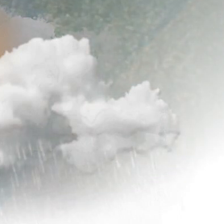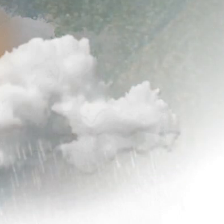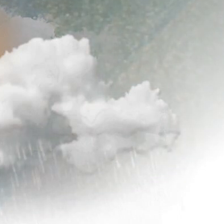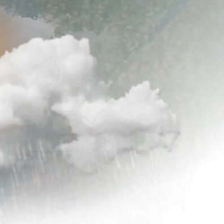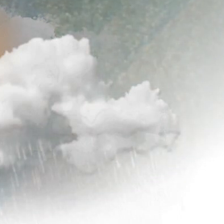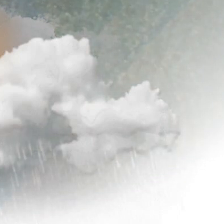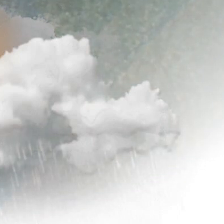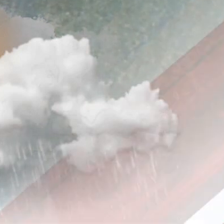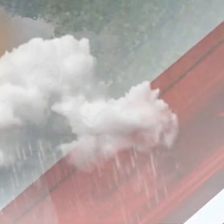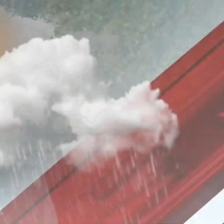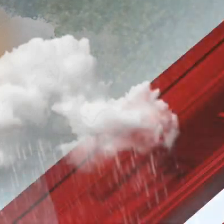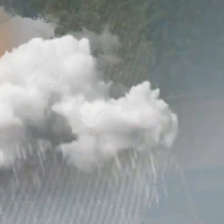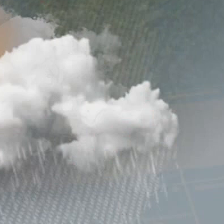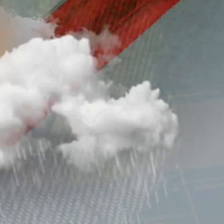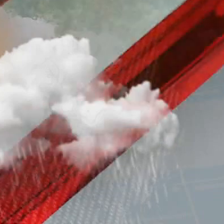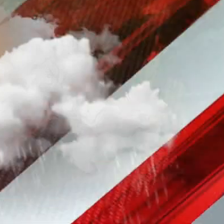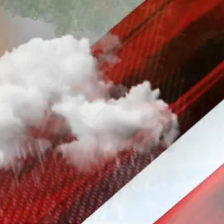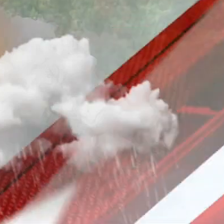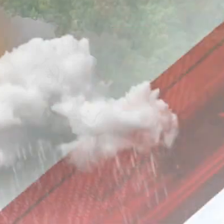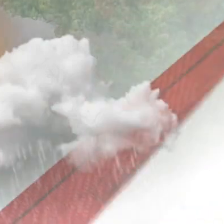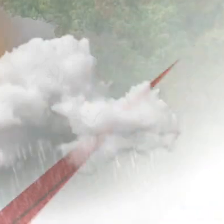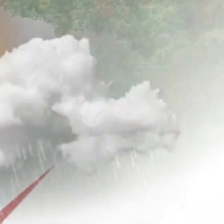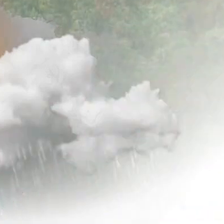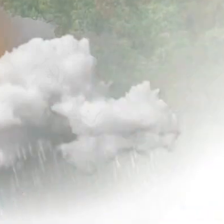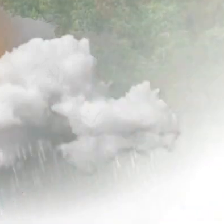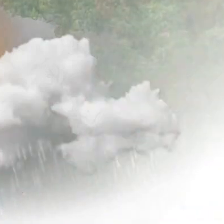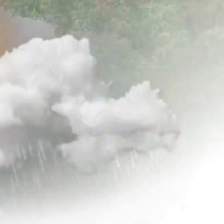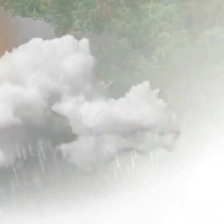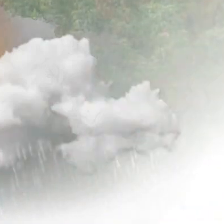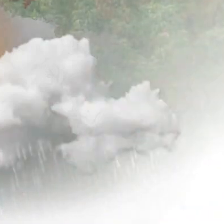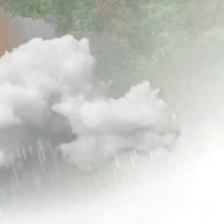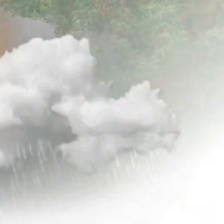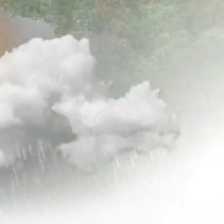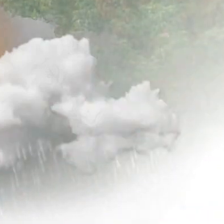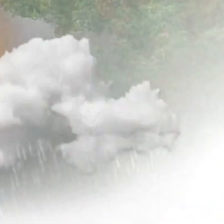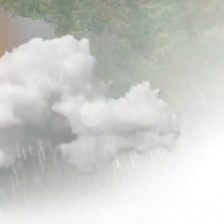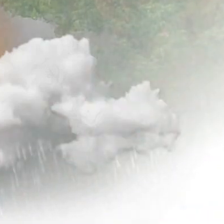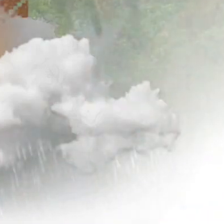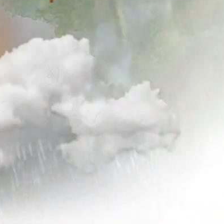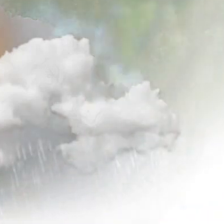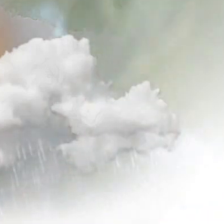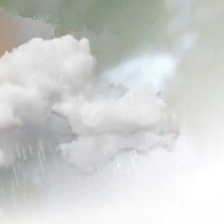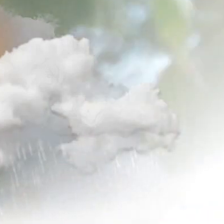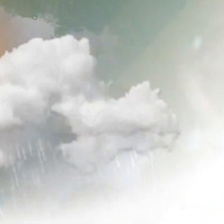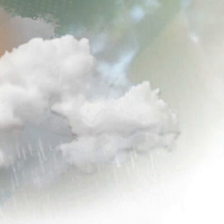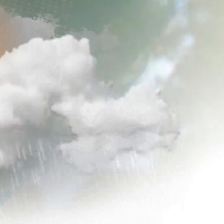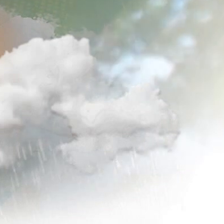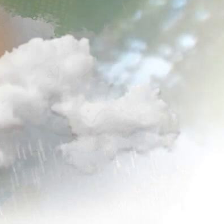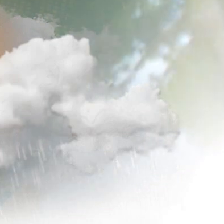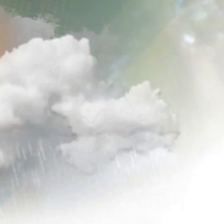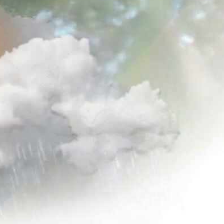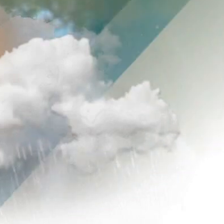дадзіных адшуваемая температура па ветра на працягу дня будзе вагацца ад плюс 19 до плюс 24